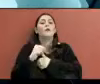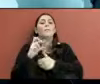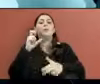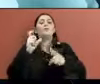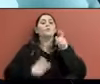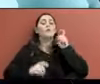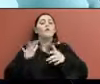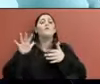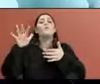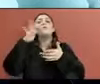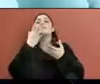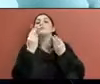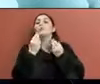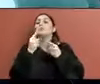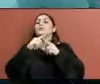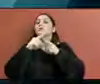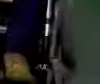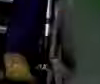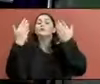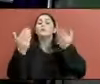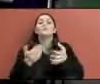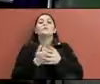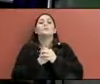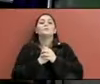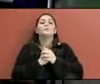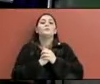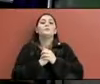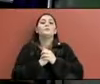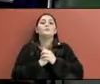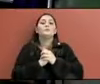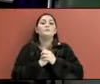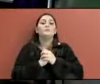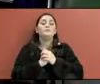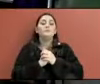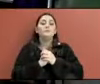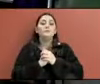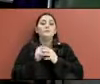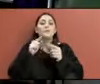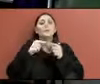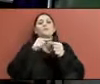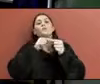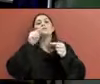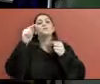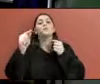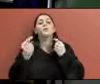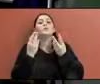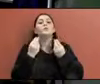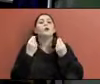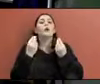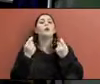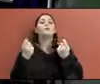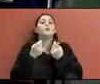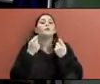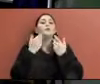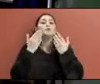Müdürüm'e selam söyleyeyim evet, buradan bizden. Çok özverili çalıştılar bu süreçte. Ve şu